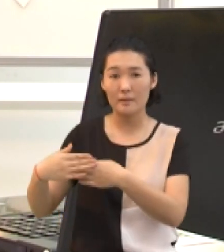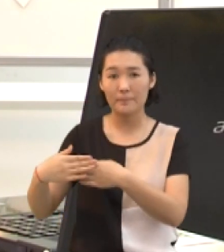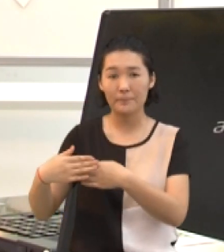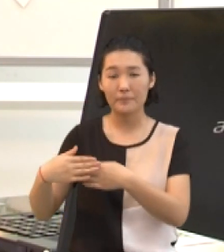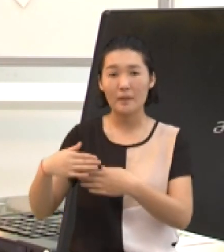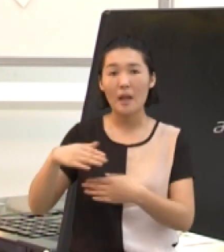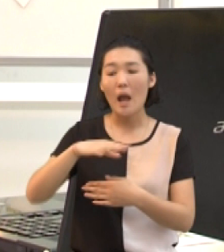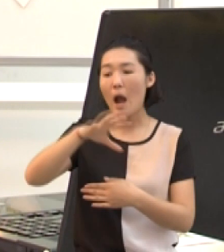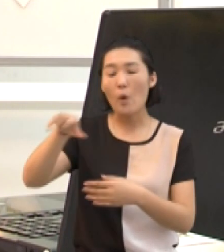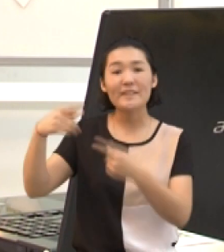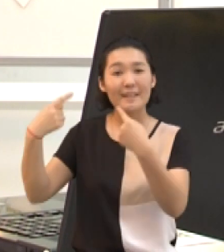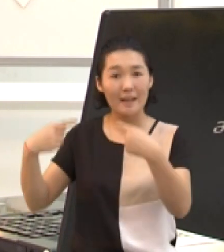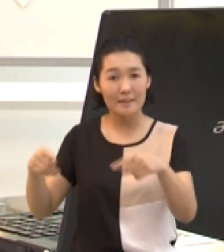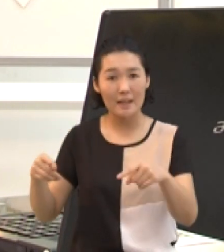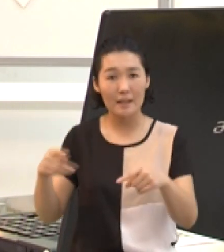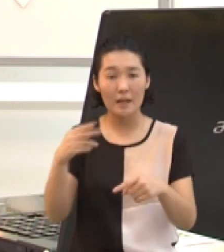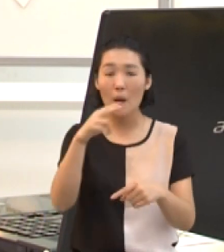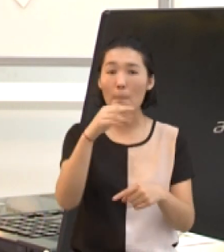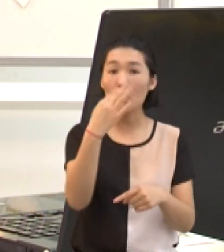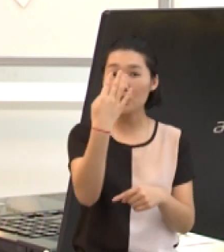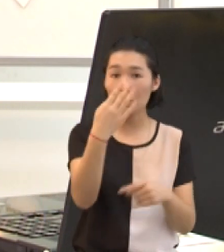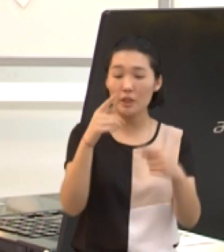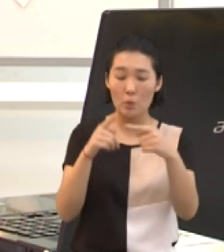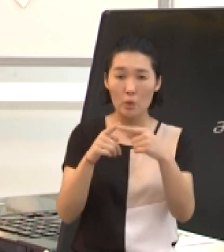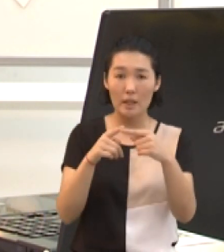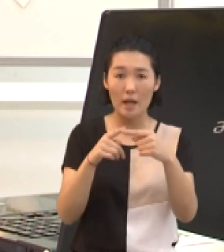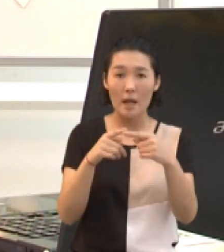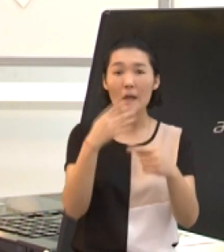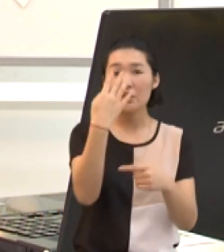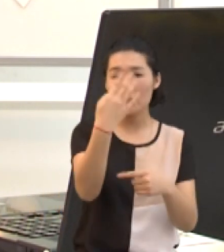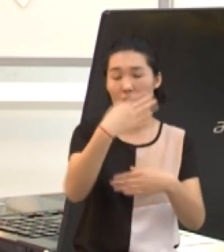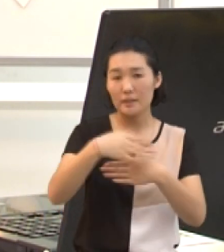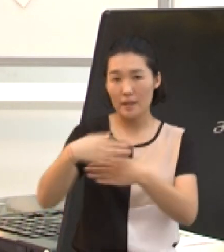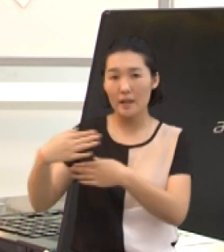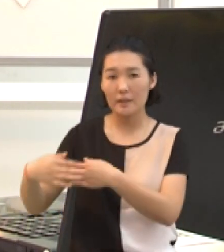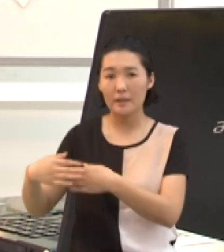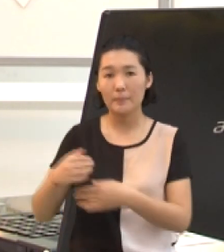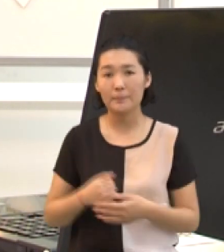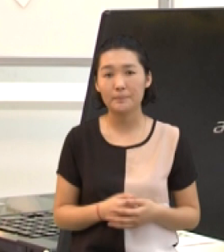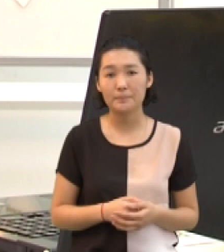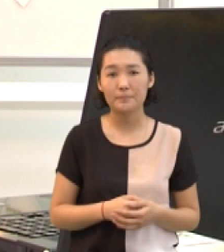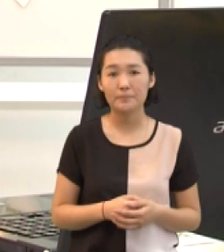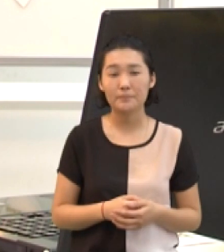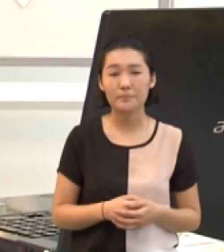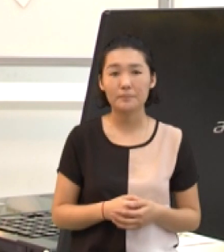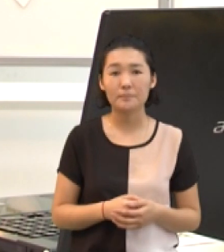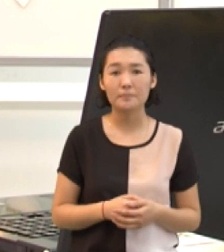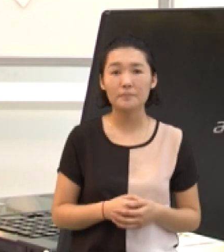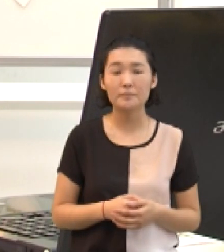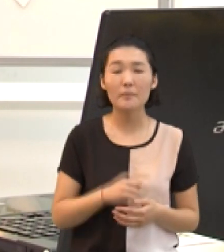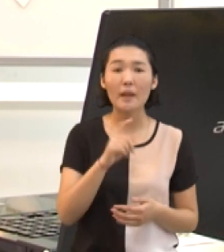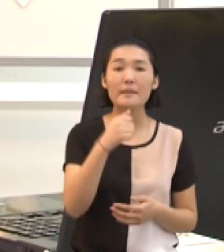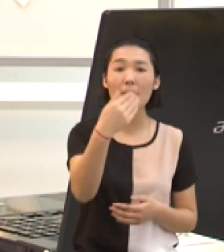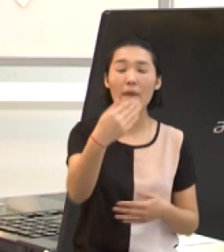у всех остальных фигур по 4 угла и 4 стороны. За вашу